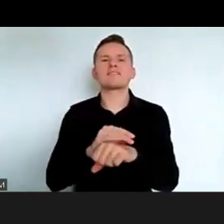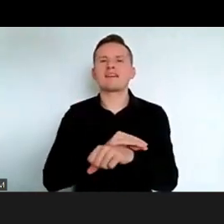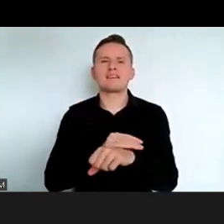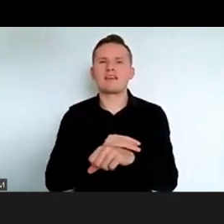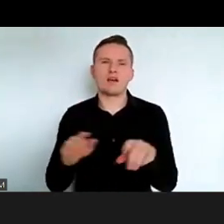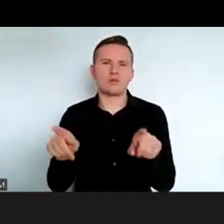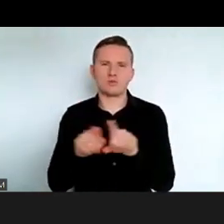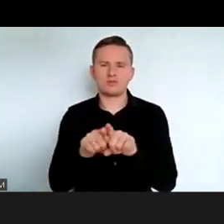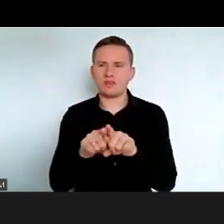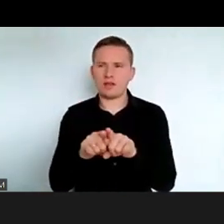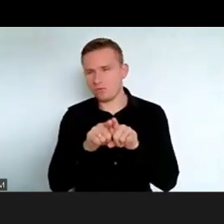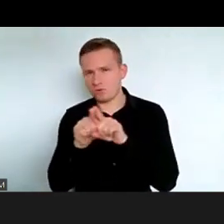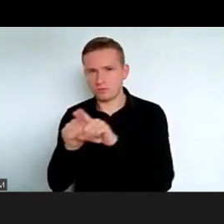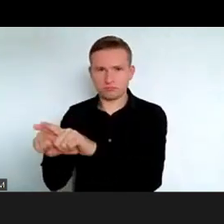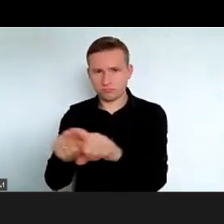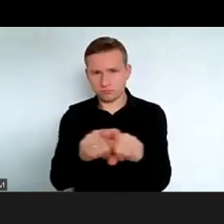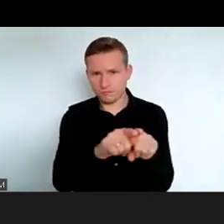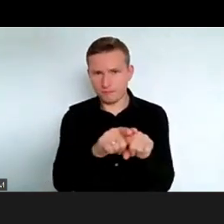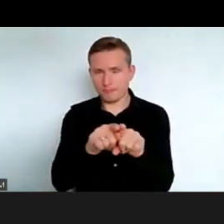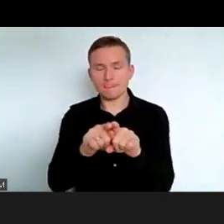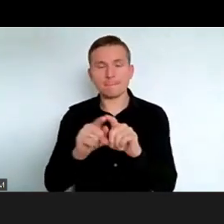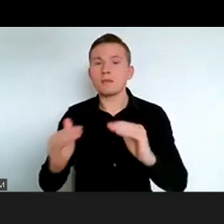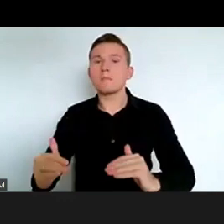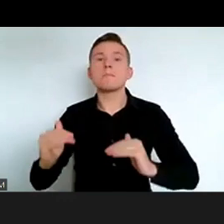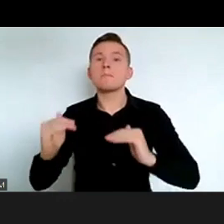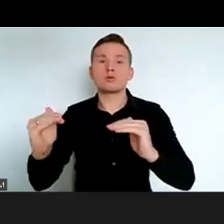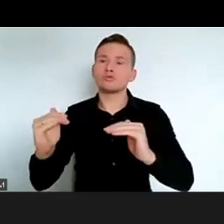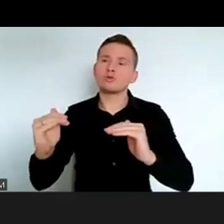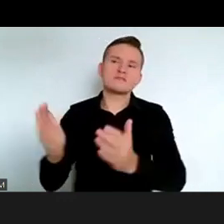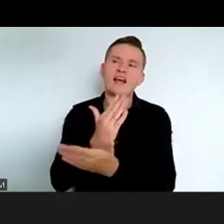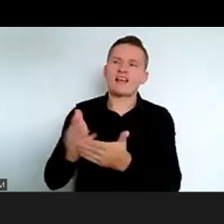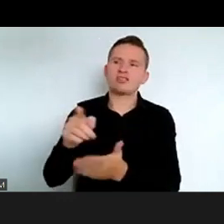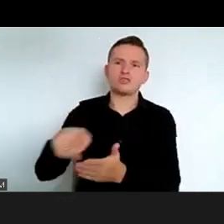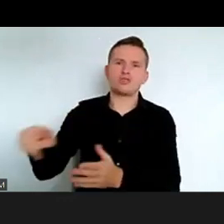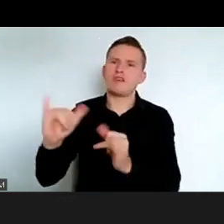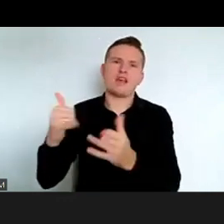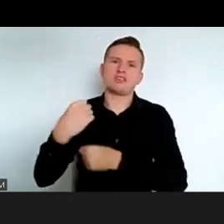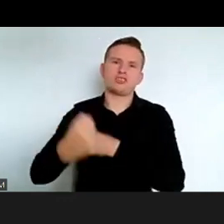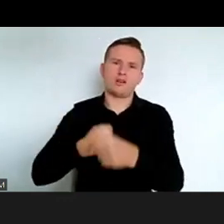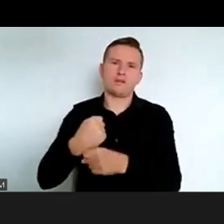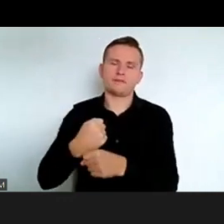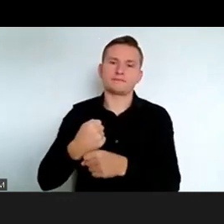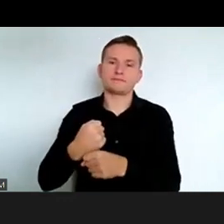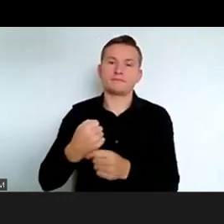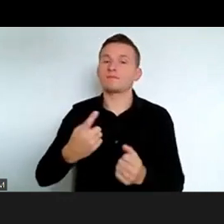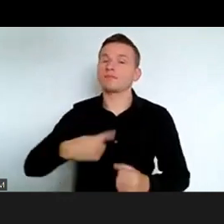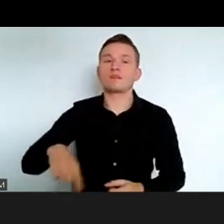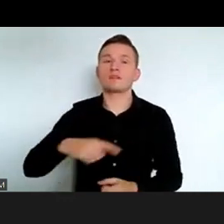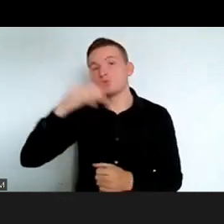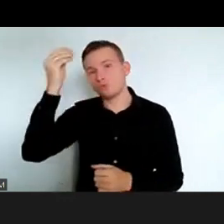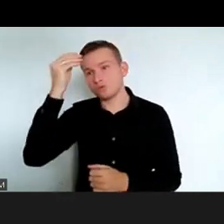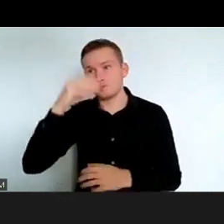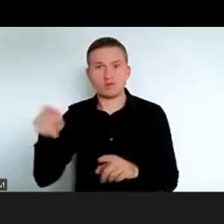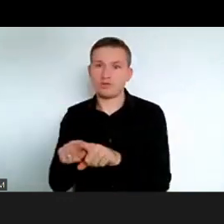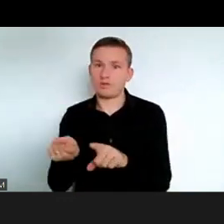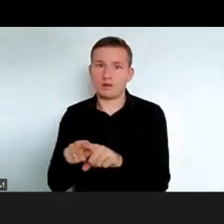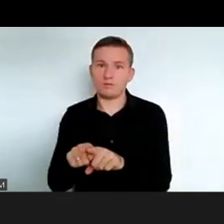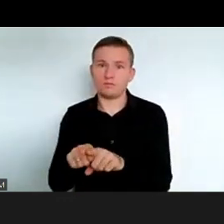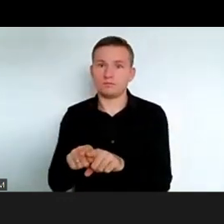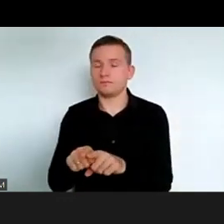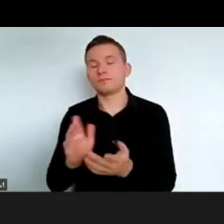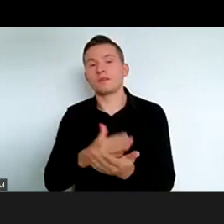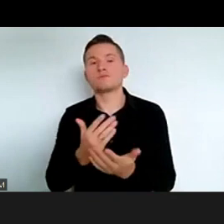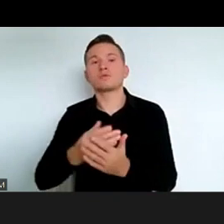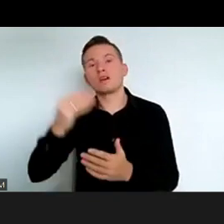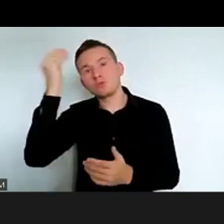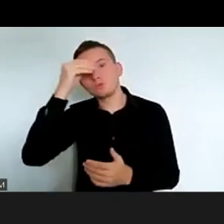ramach lekcji, do poziomu, na jakim dzieci funkcjonują, czyli uczymy się tego samego, czyli jeśli uczymy się o